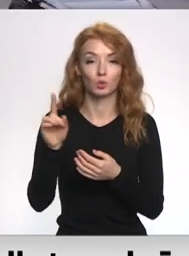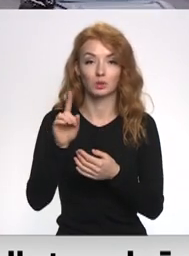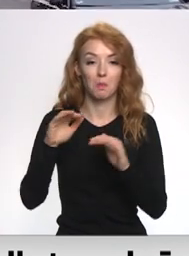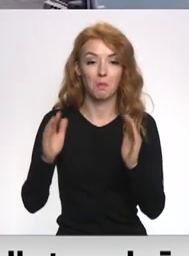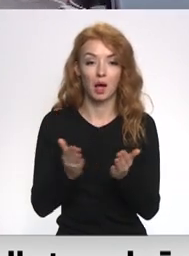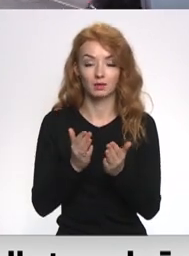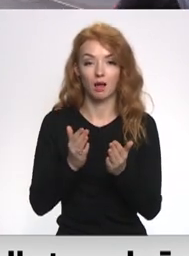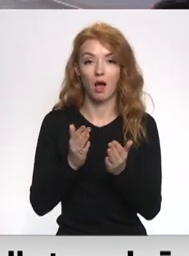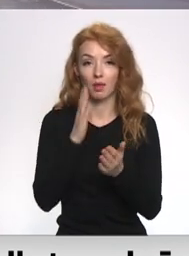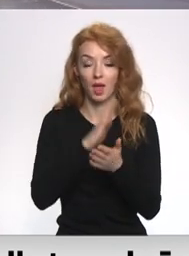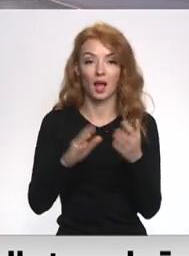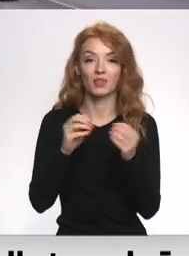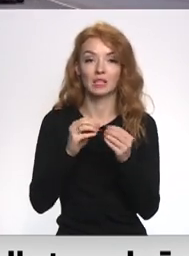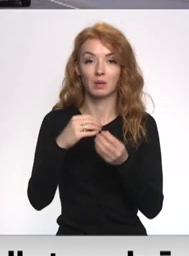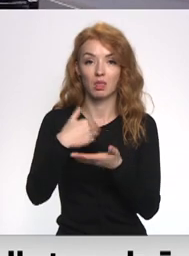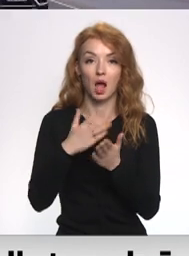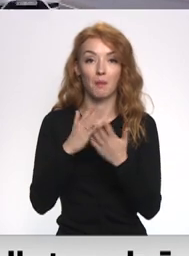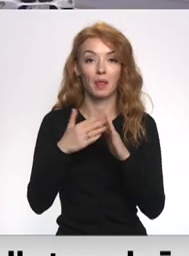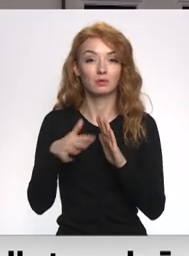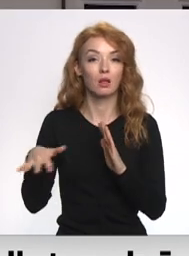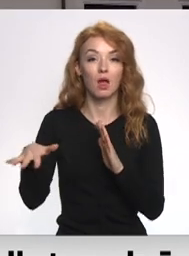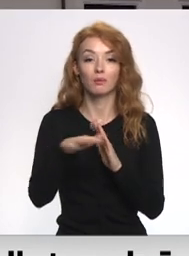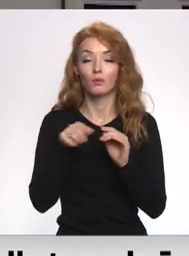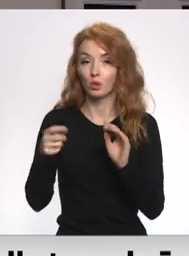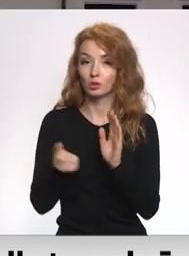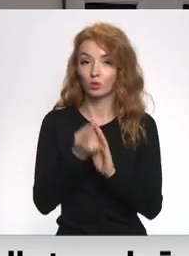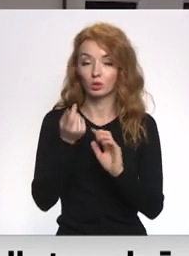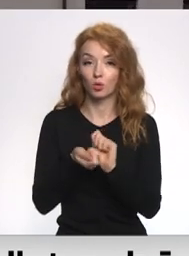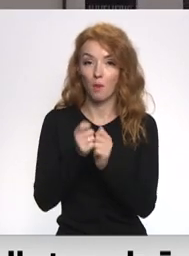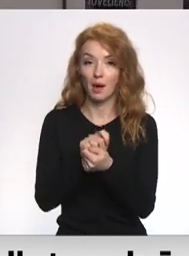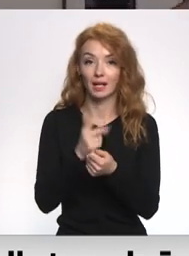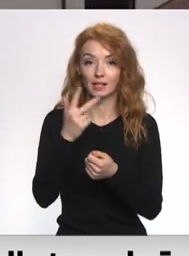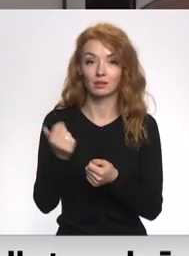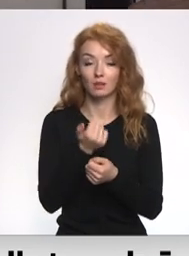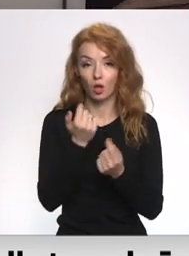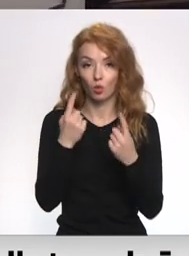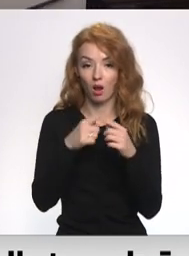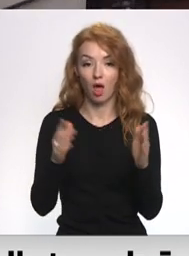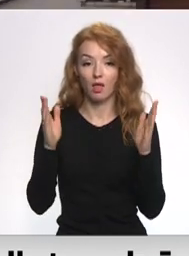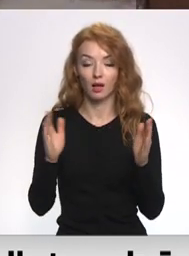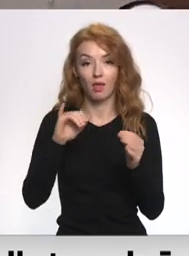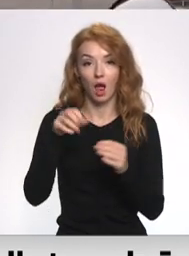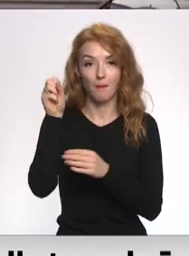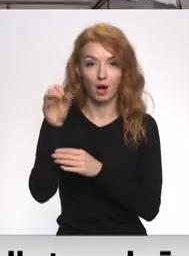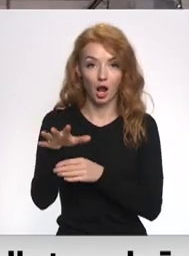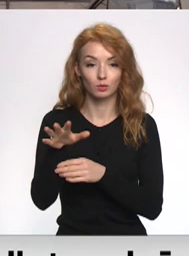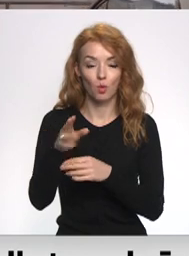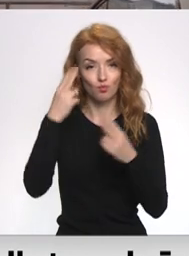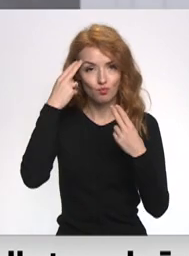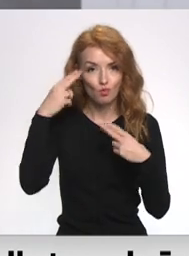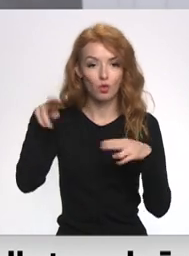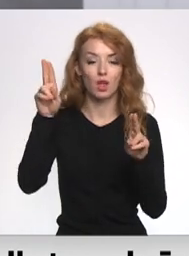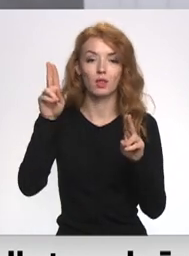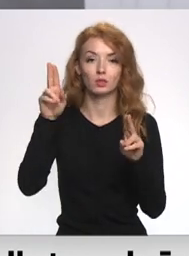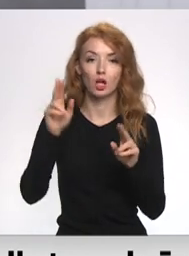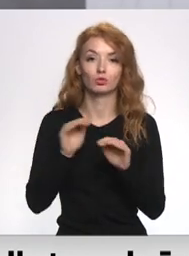nekā 10. Daļā pilsētas. To izdosies mainīt 3 gadu ilgā periodā, ja apgaismojuma modernizāšanu